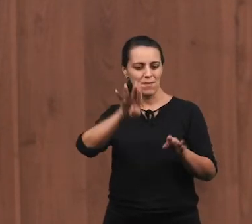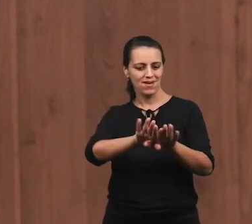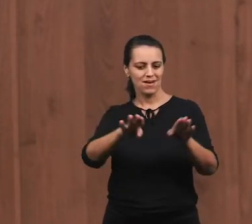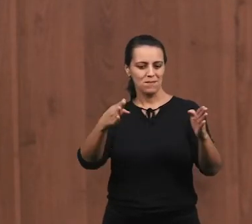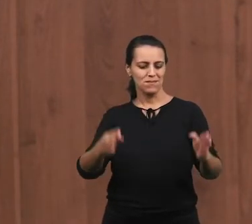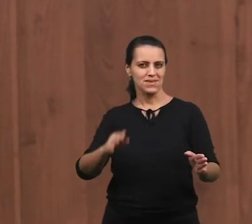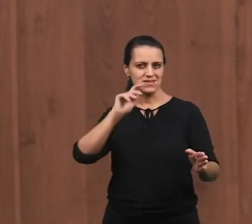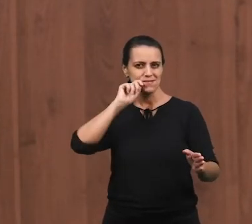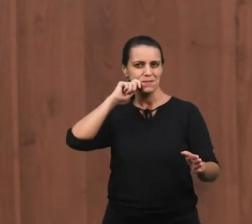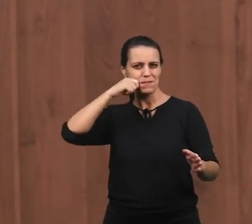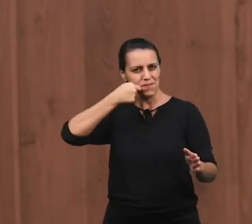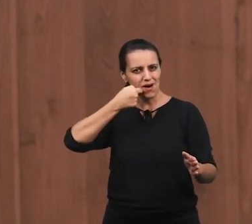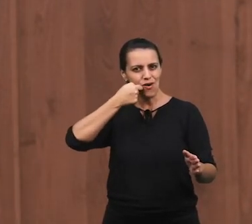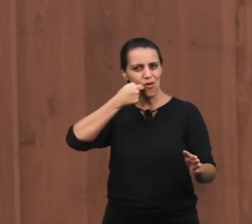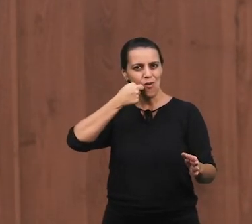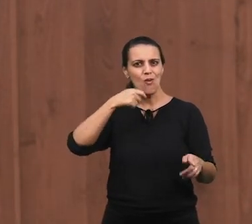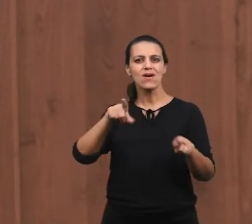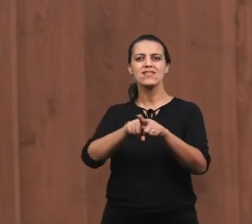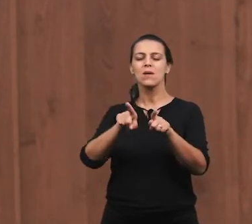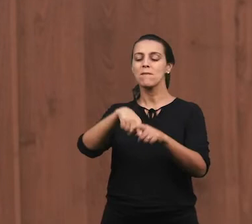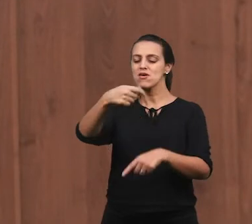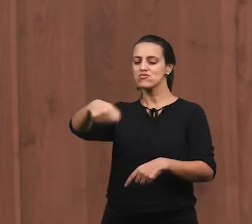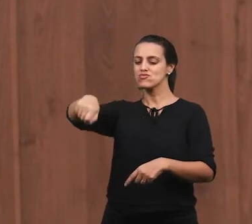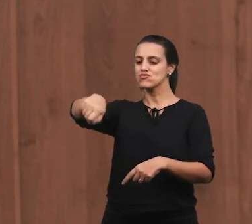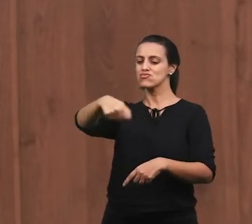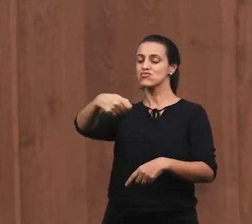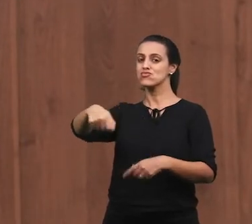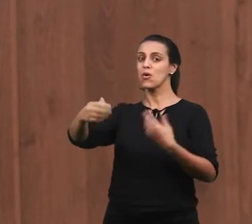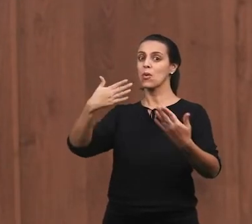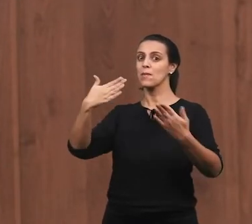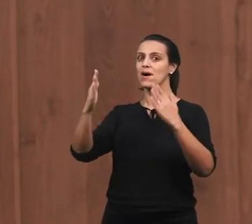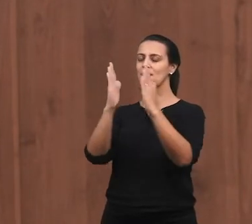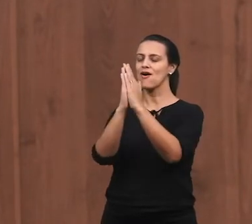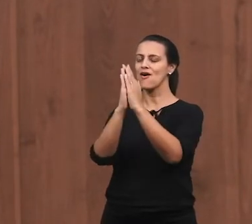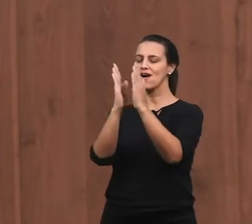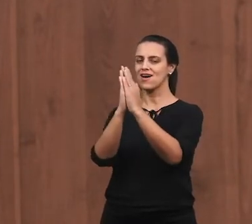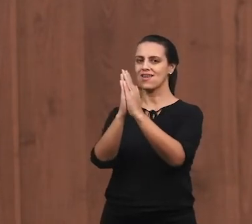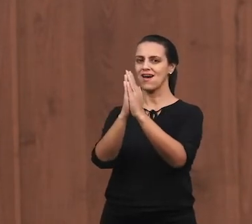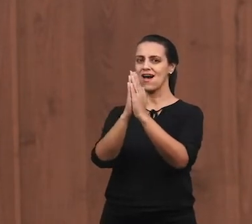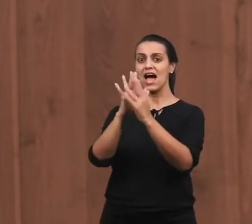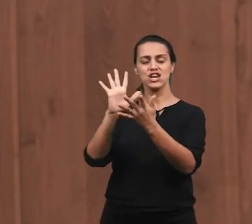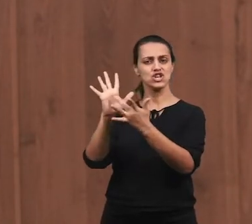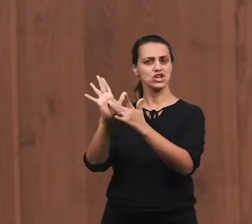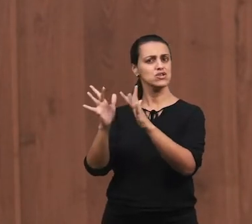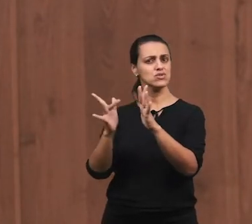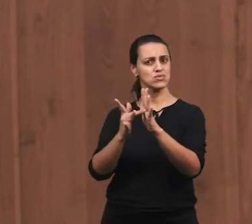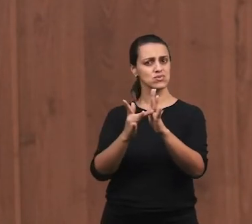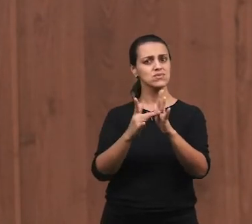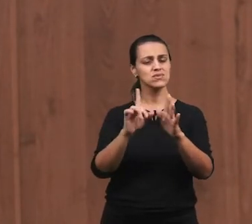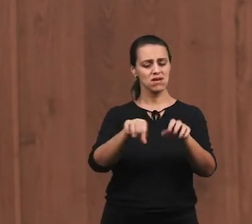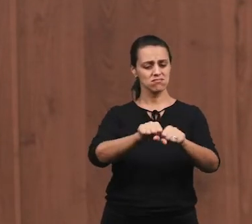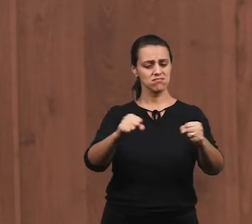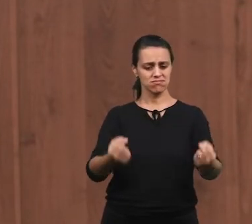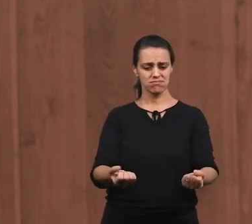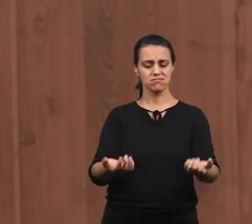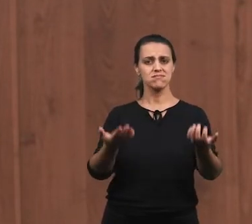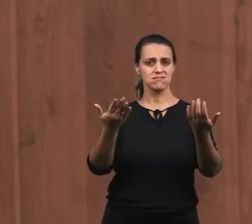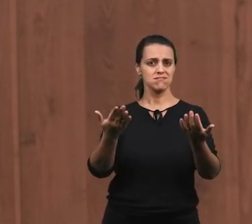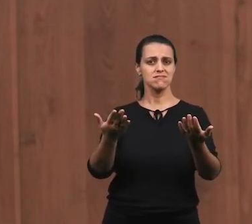туда, и туда не входил естественный свет, свет солнца, но свет Господа Иисуса, Он открывает